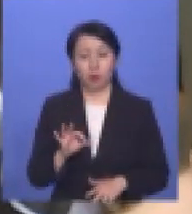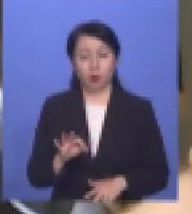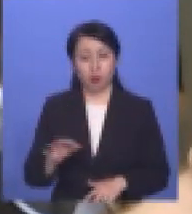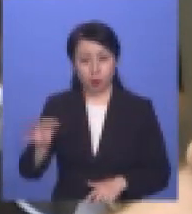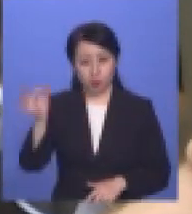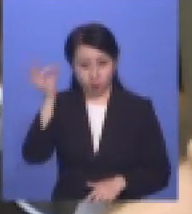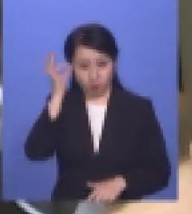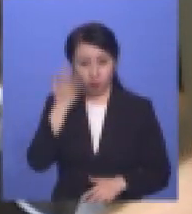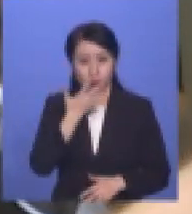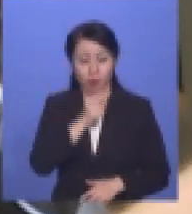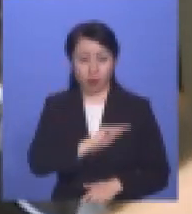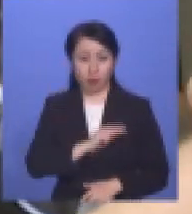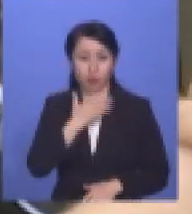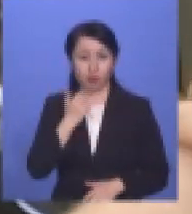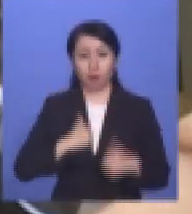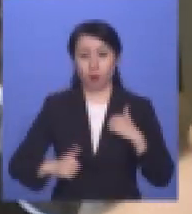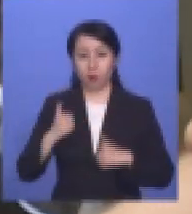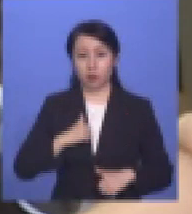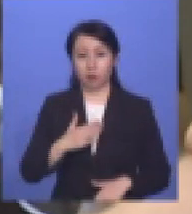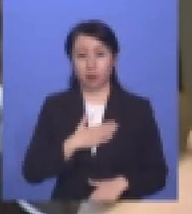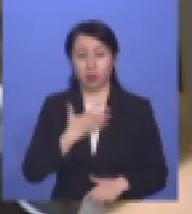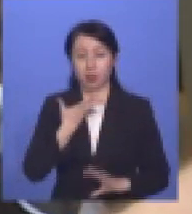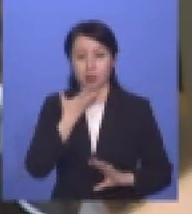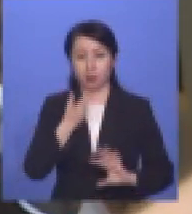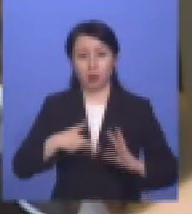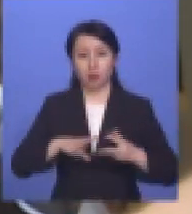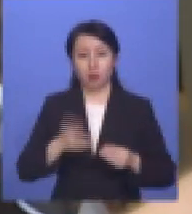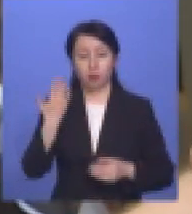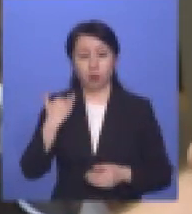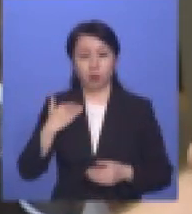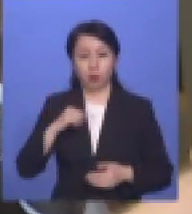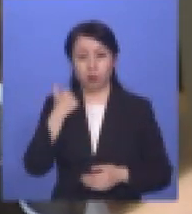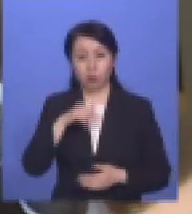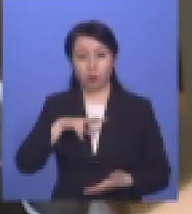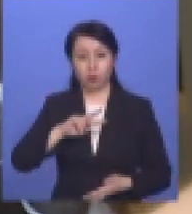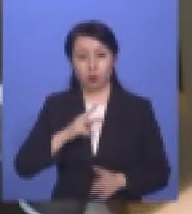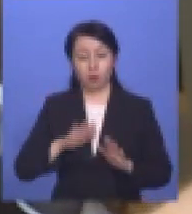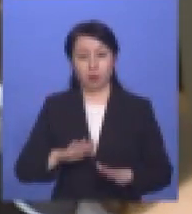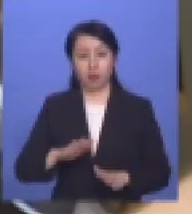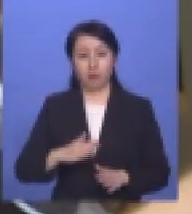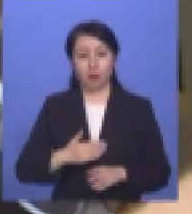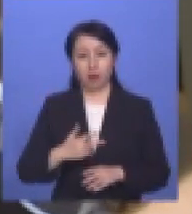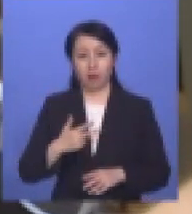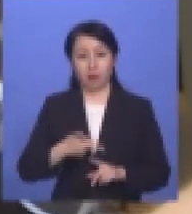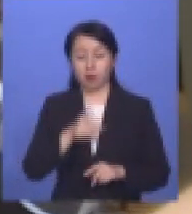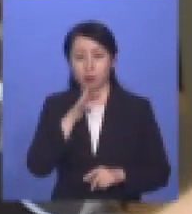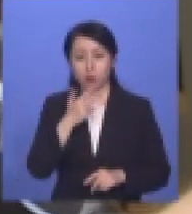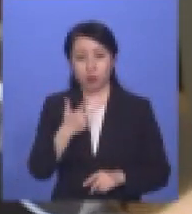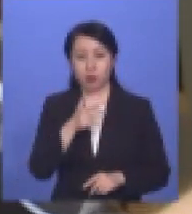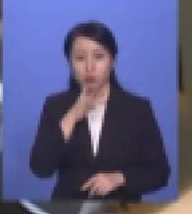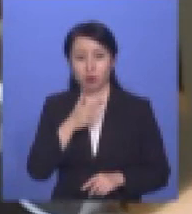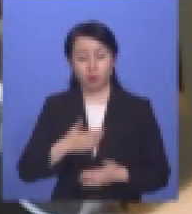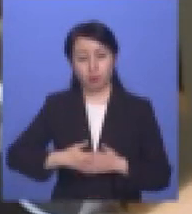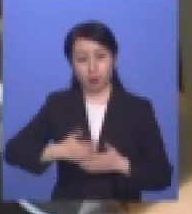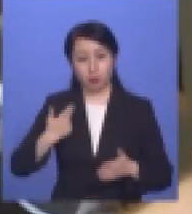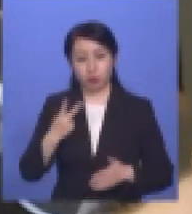труд моего учителя и меня дал свои результаты. В прошлом году я заняла 2-е место, и в этом году 3-е. Так как предыдущие